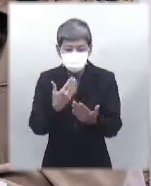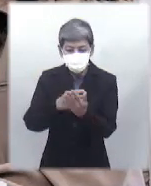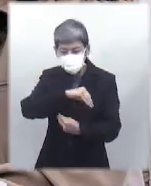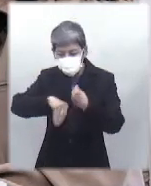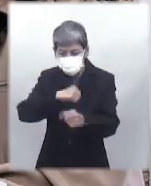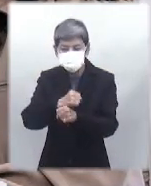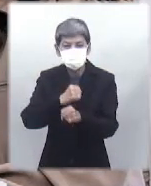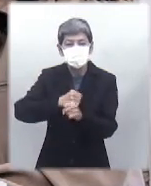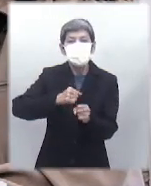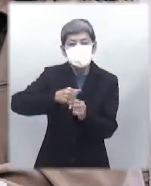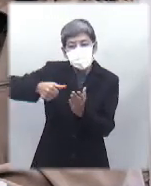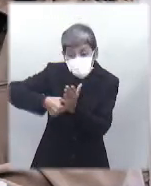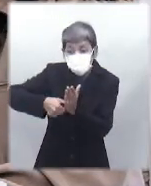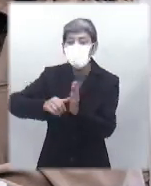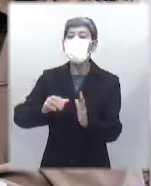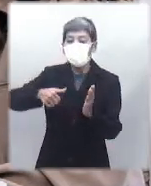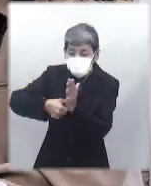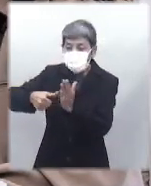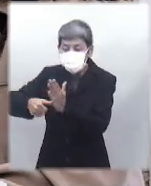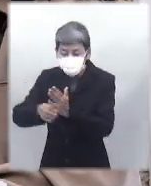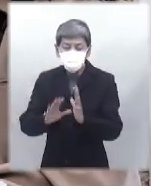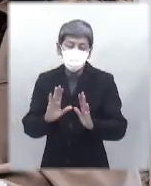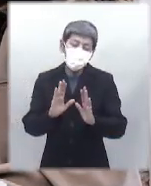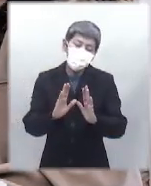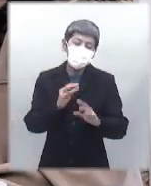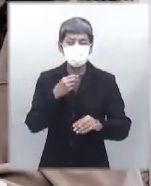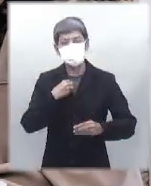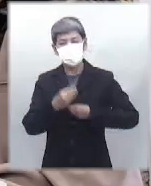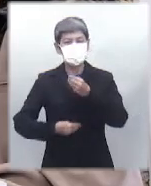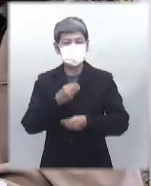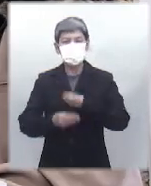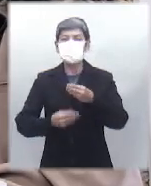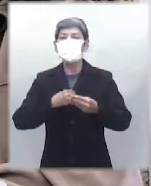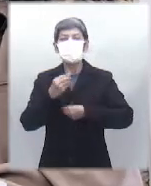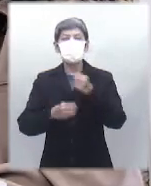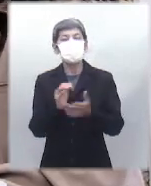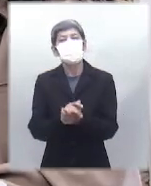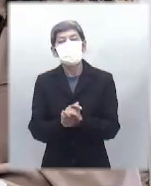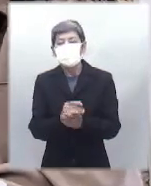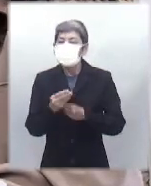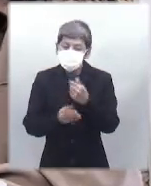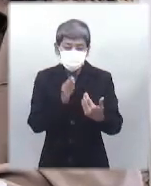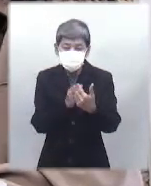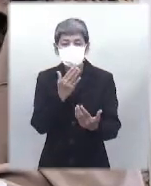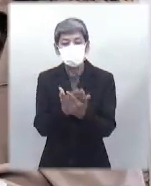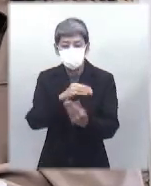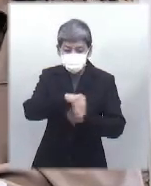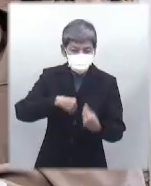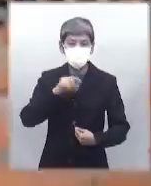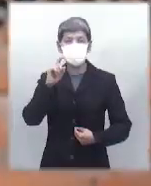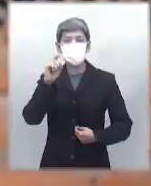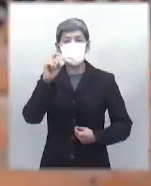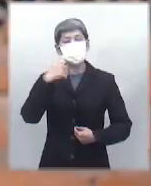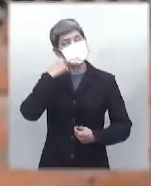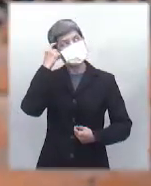เงินไม่พอเพราะเงินเราไปจมเงินเราไปจมกับเครดิตแทนที่จะขายได้ขายได้แค่ 2-3รอบเงินหมดแล้วทำไงดี